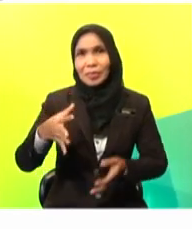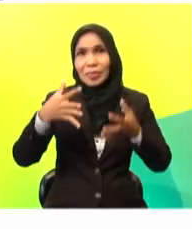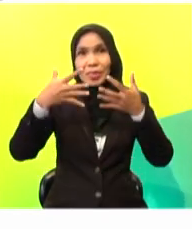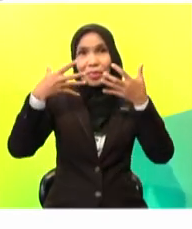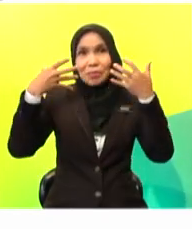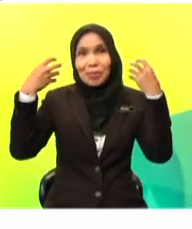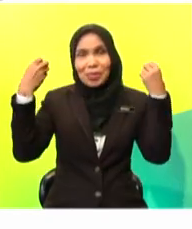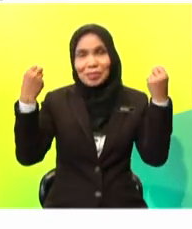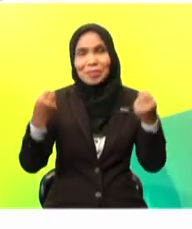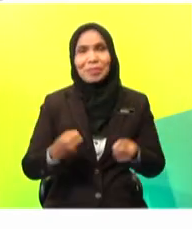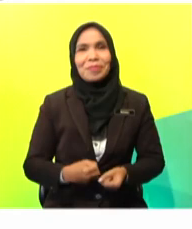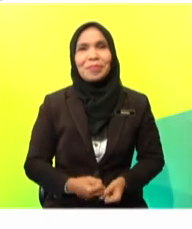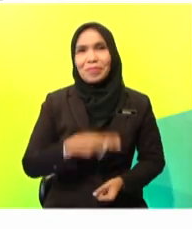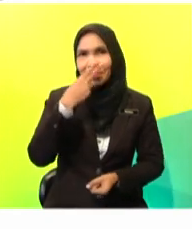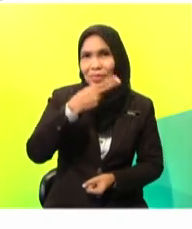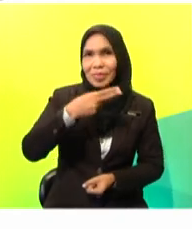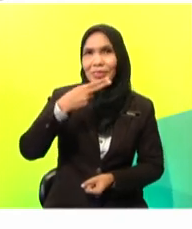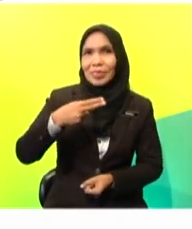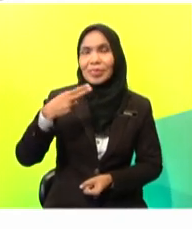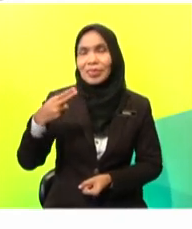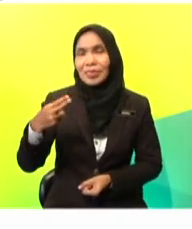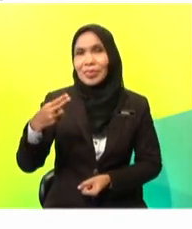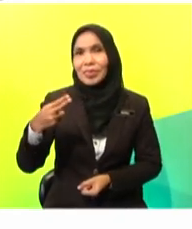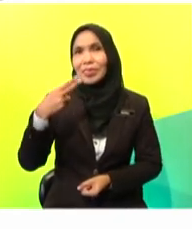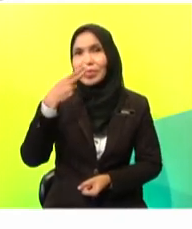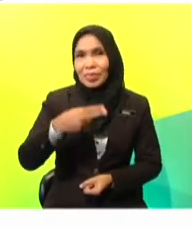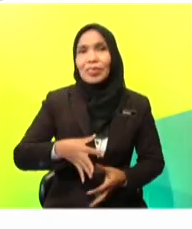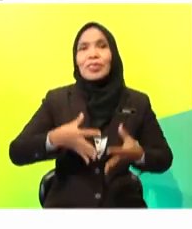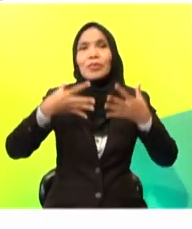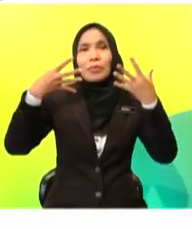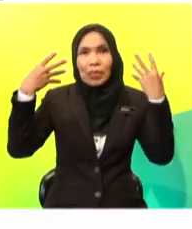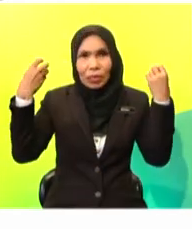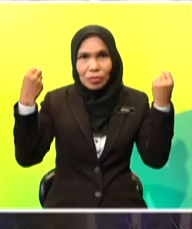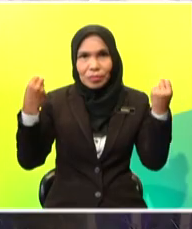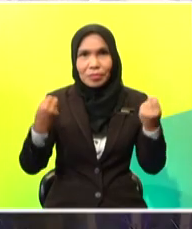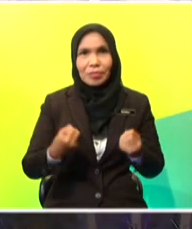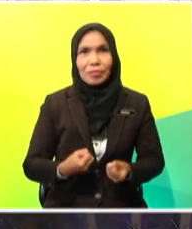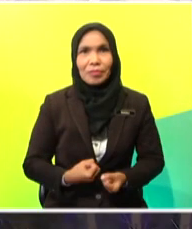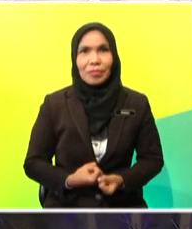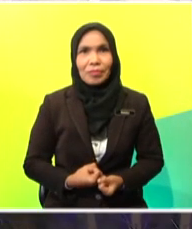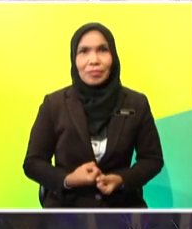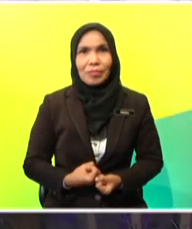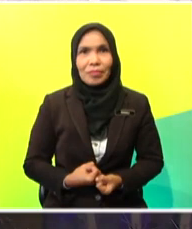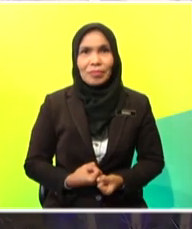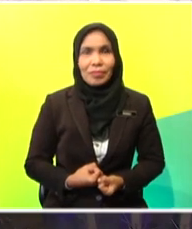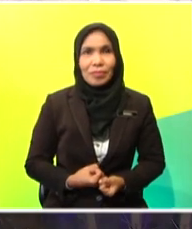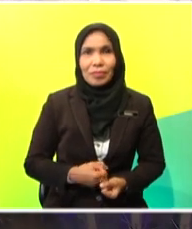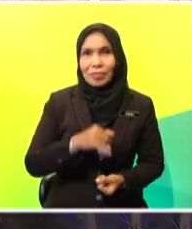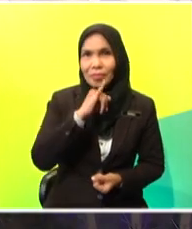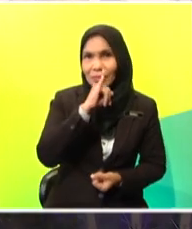cara menghapus bego He is his harimau yg